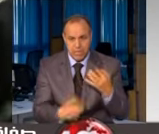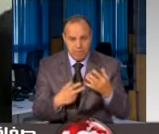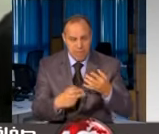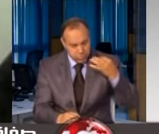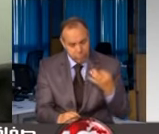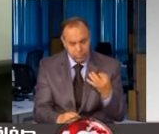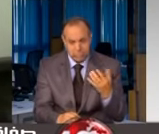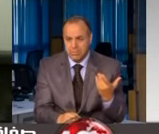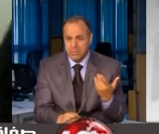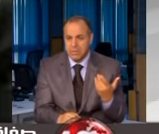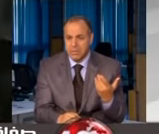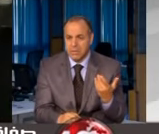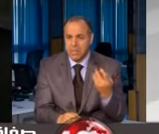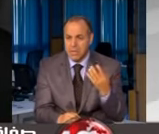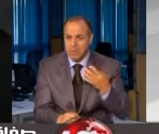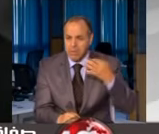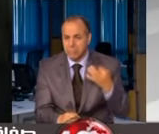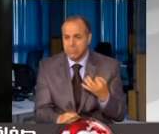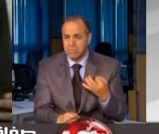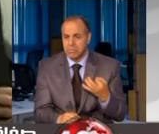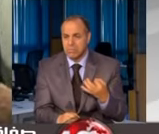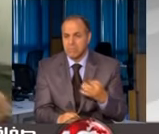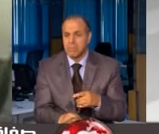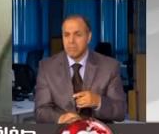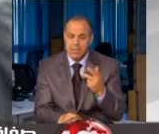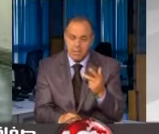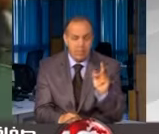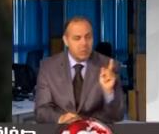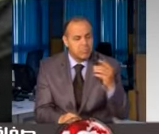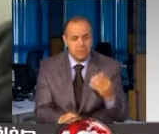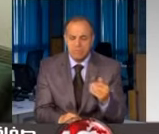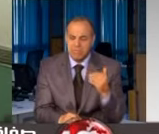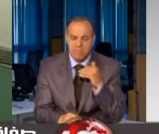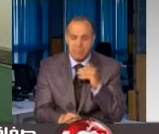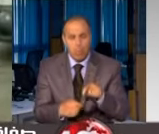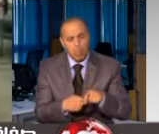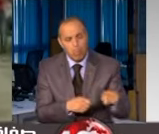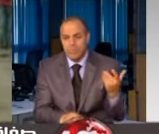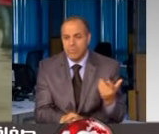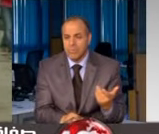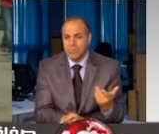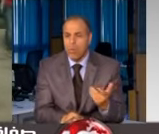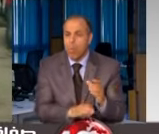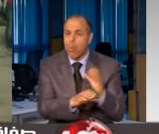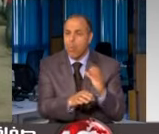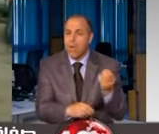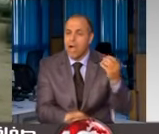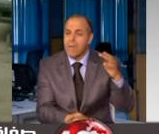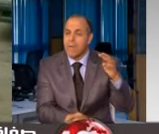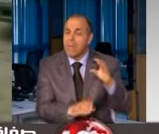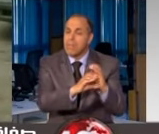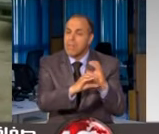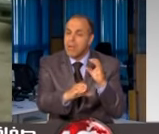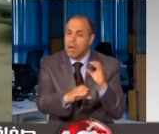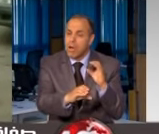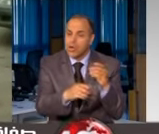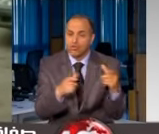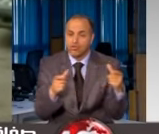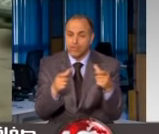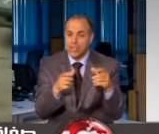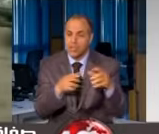ساعه تجي مثلا نص نهار تجي 4 تجي، اما ساعات اوقات 3 مثلا ما تجيش في ساعه في ساعه مثلا. باسطول يفوق ال 400 حافله، ما زالت